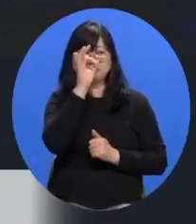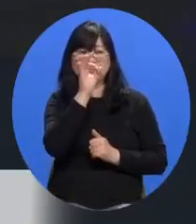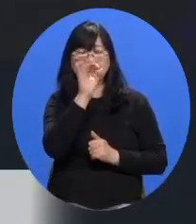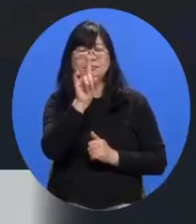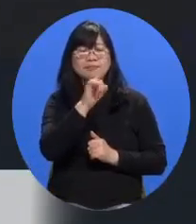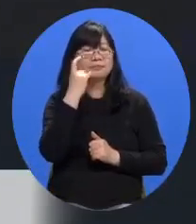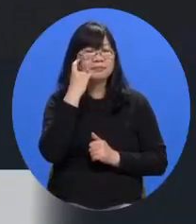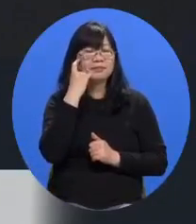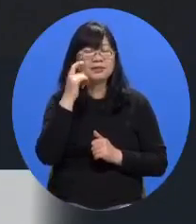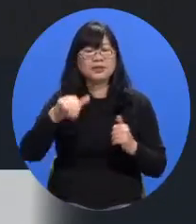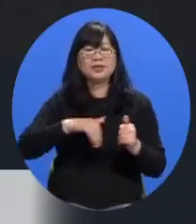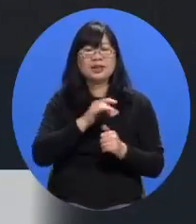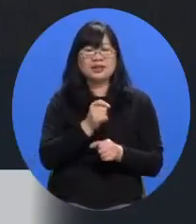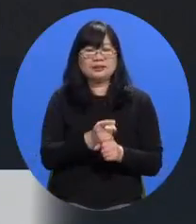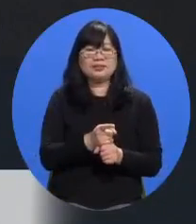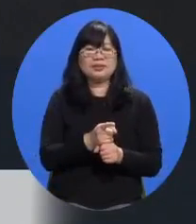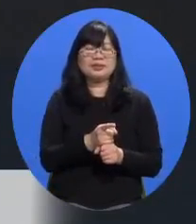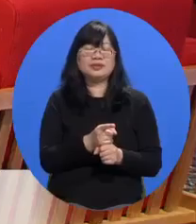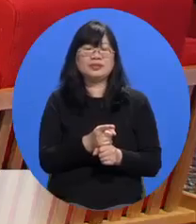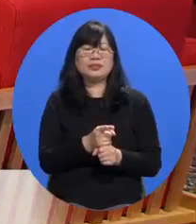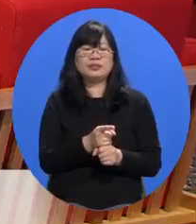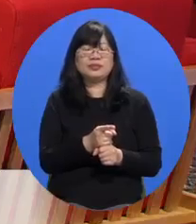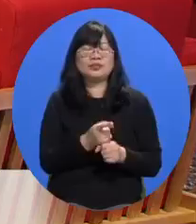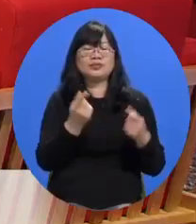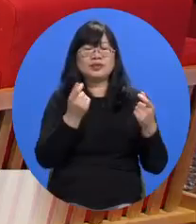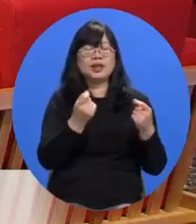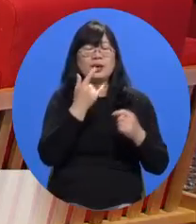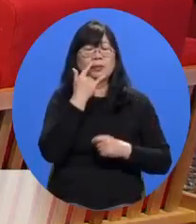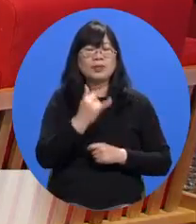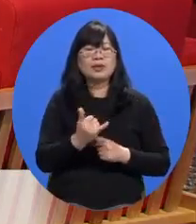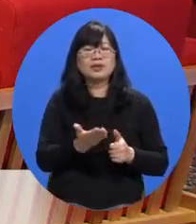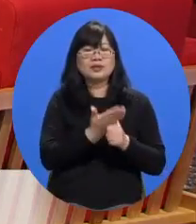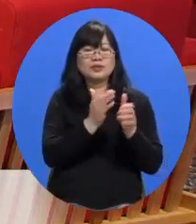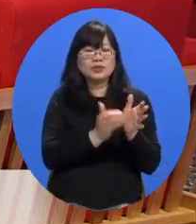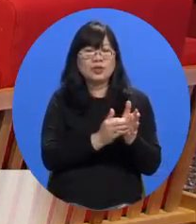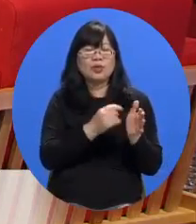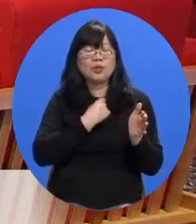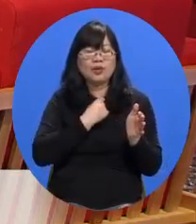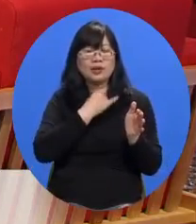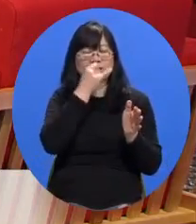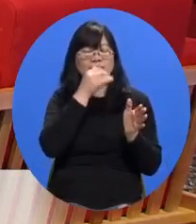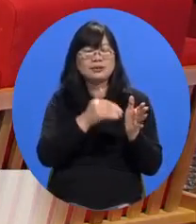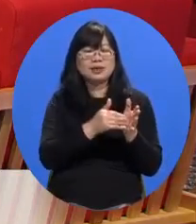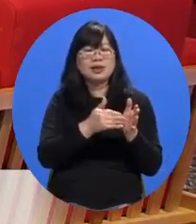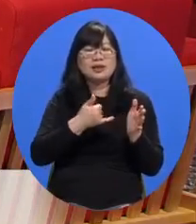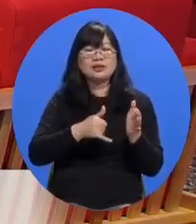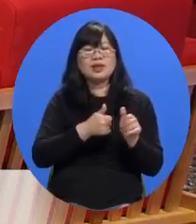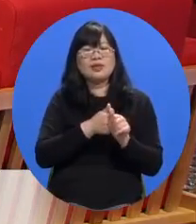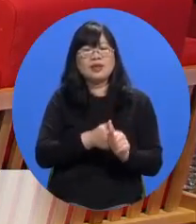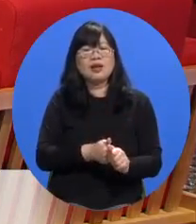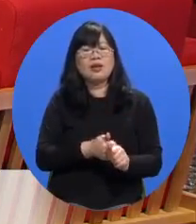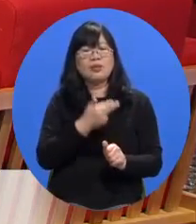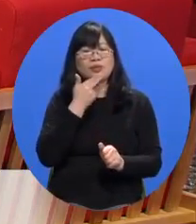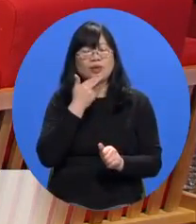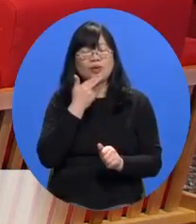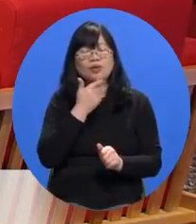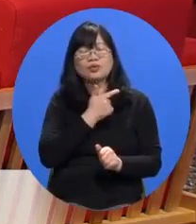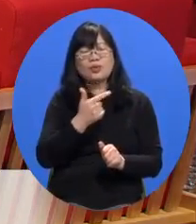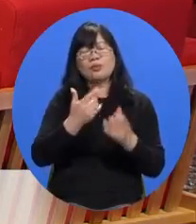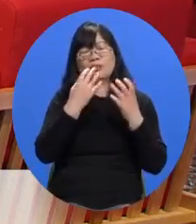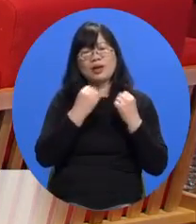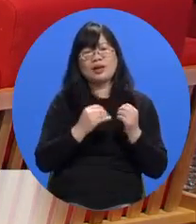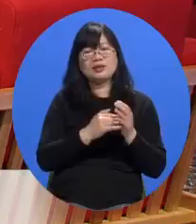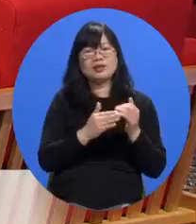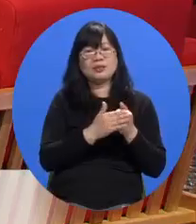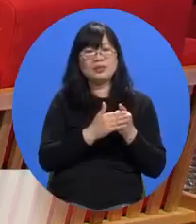어떠신가요? 주변에서 이미 그렇게 학부모님들이 그렇게 키우셨고 원했지만 아이들이 따라오지 않는 사례가 너무나도 많아요.